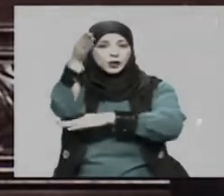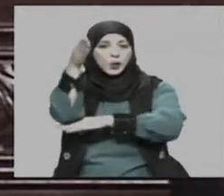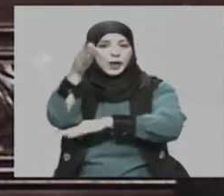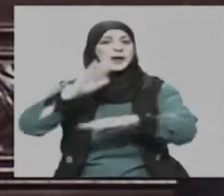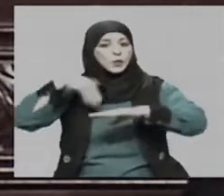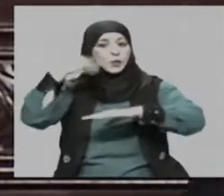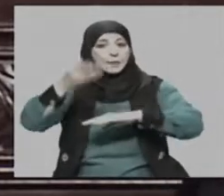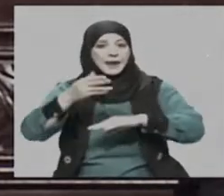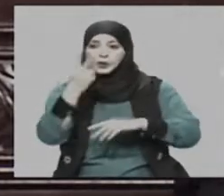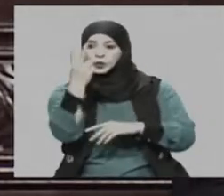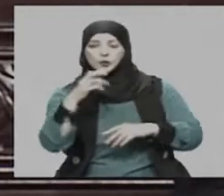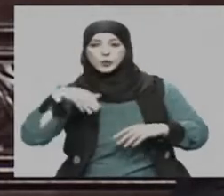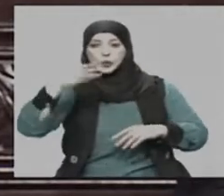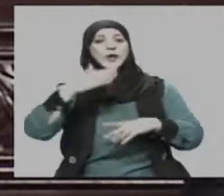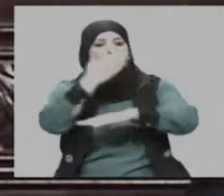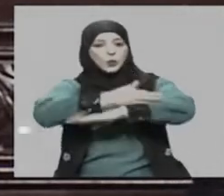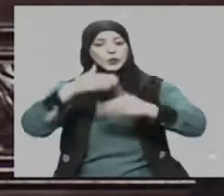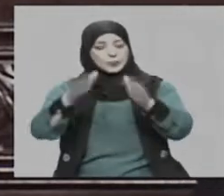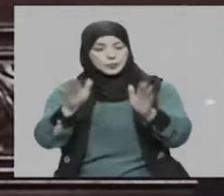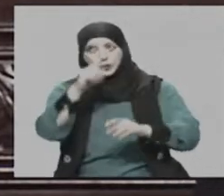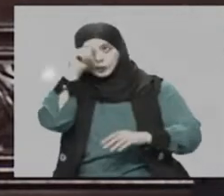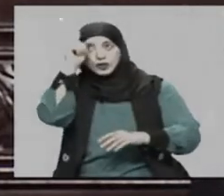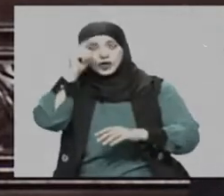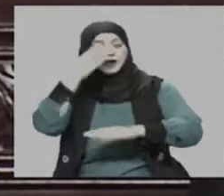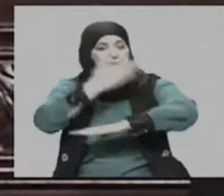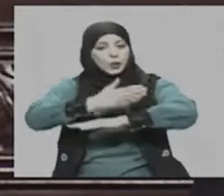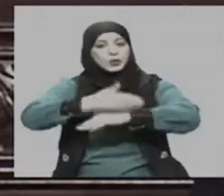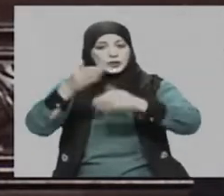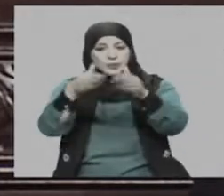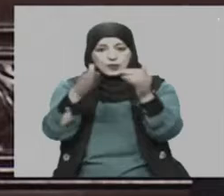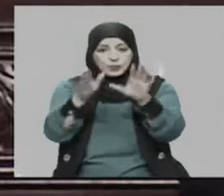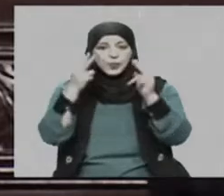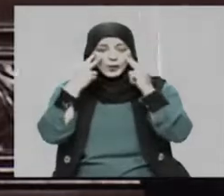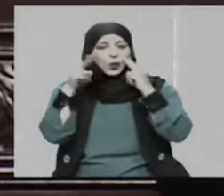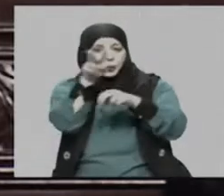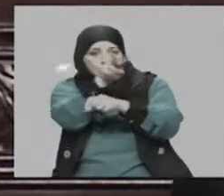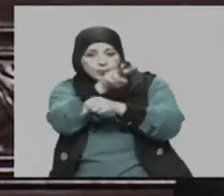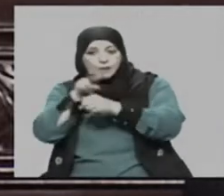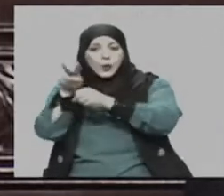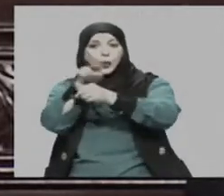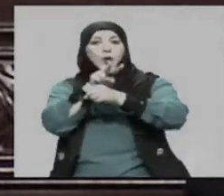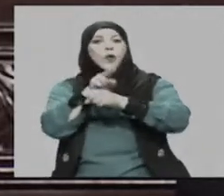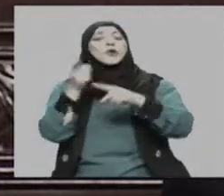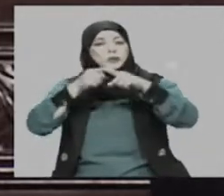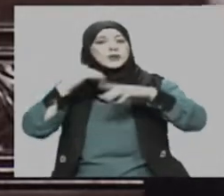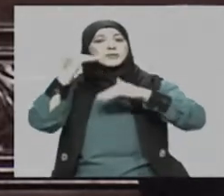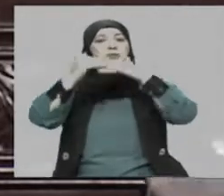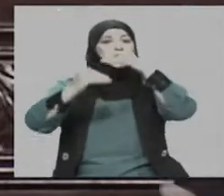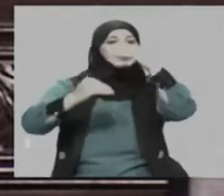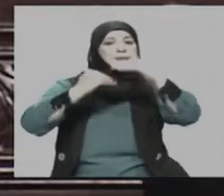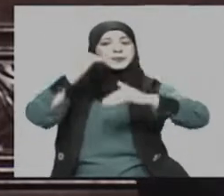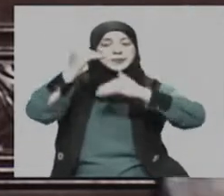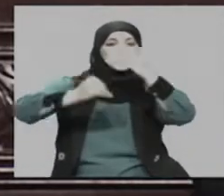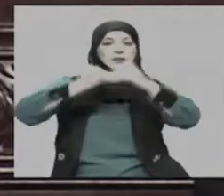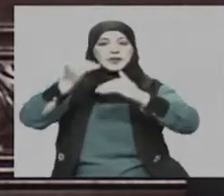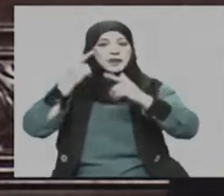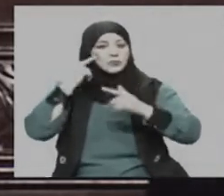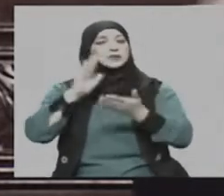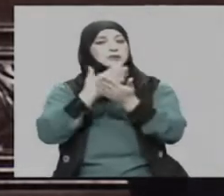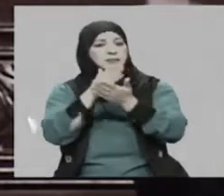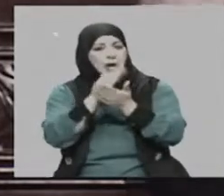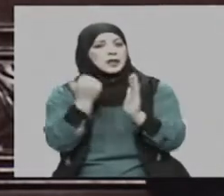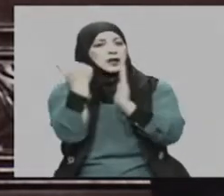جوان يعني بعد نهارين، وإن شاء الله نحلوا الحدود، وهذا نواكبه ونطوروا وكل واخذينا